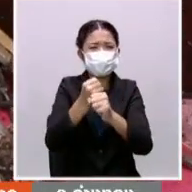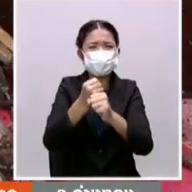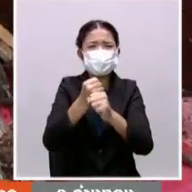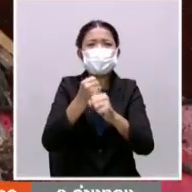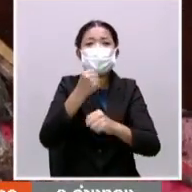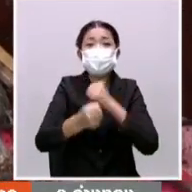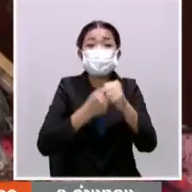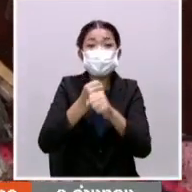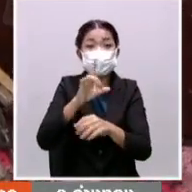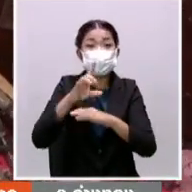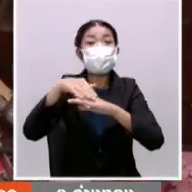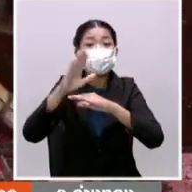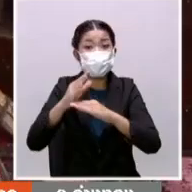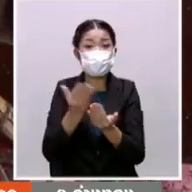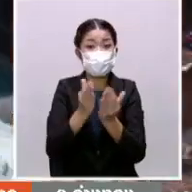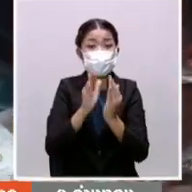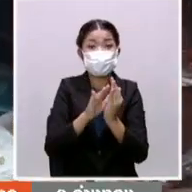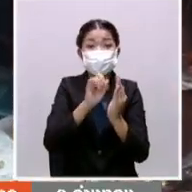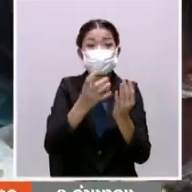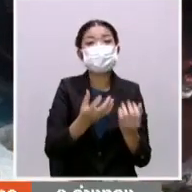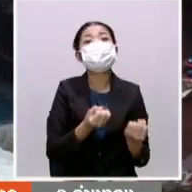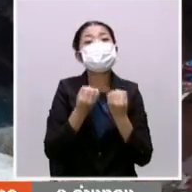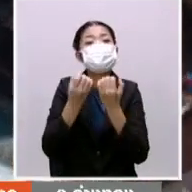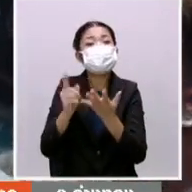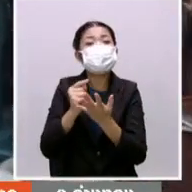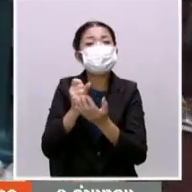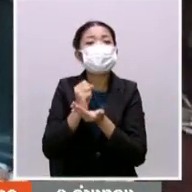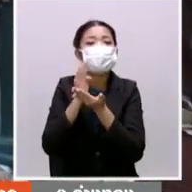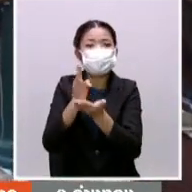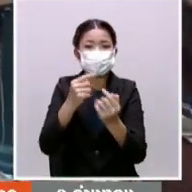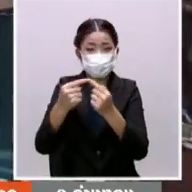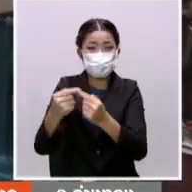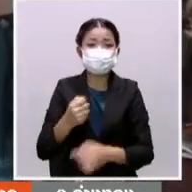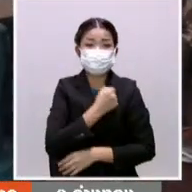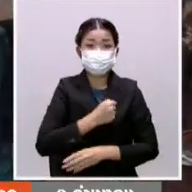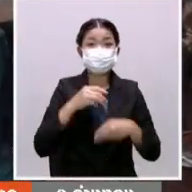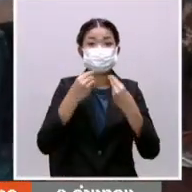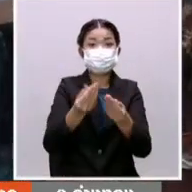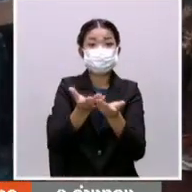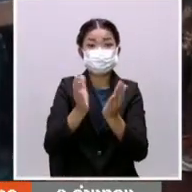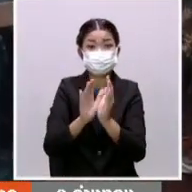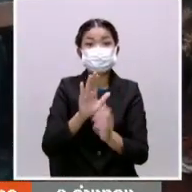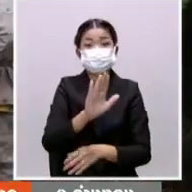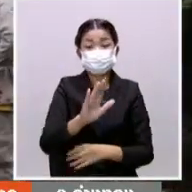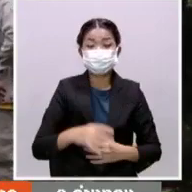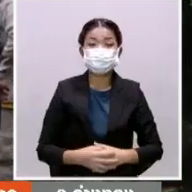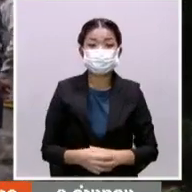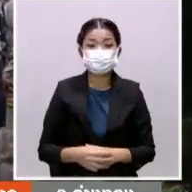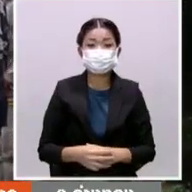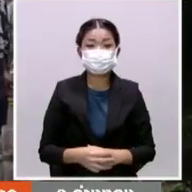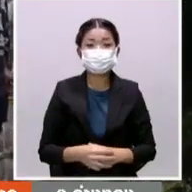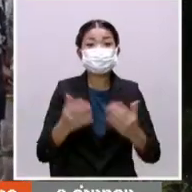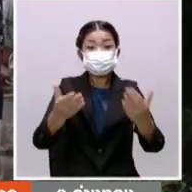100ปีแล้วซึ่งญาติก็จะได้นำศพไปบำเพ็ญกุศลทางศาสนาต่อไปก็ขอแสดงความเสียใจกับครอบครัวผู้สูญเสียด้วยน